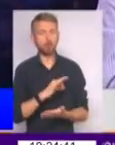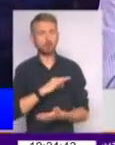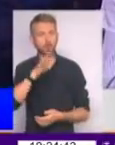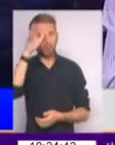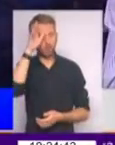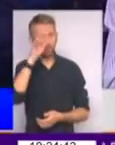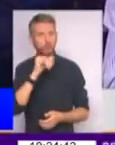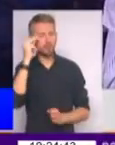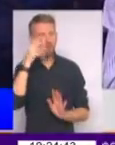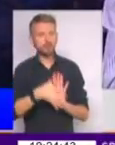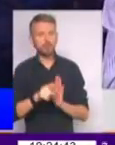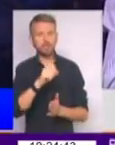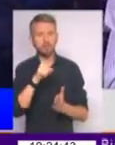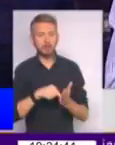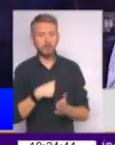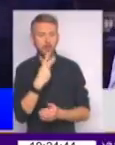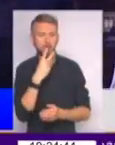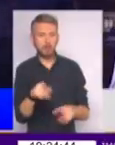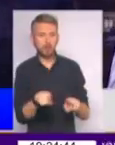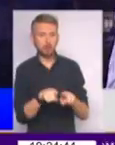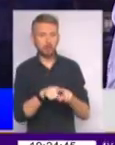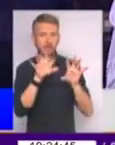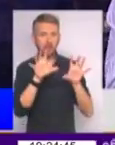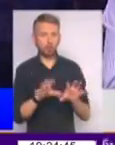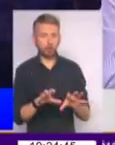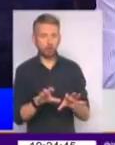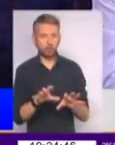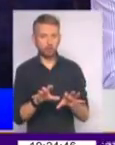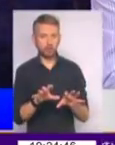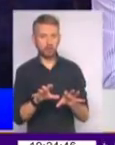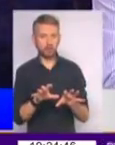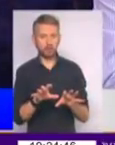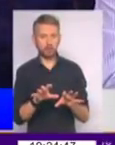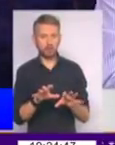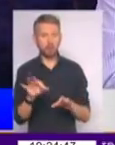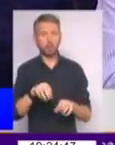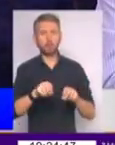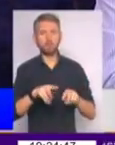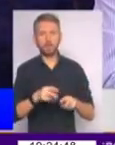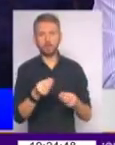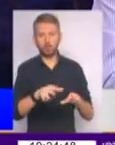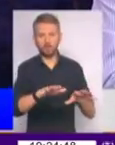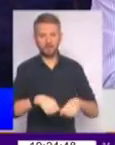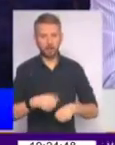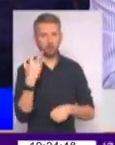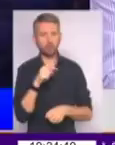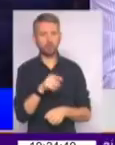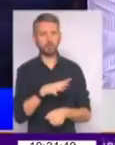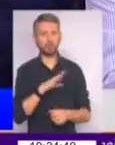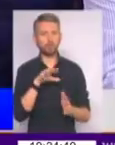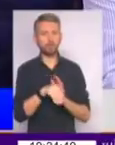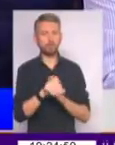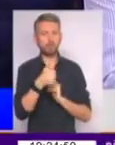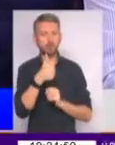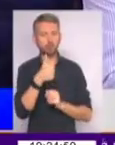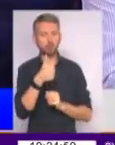і вивчаючи це питання, бачу певну аналогію з законом перший про спецконфіскацію, коли він був в першому, так